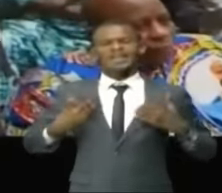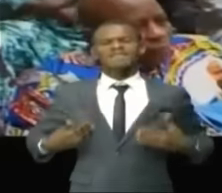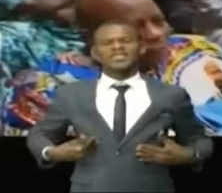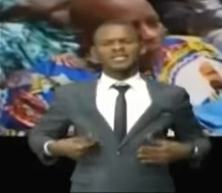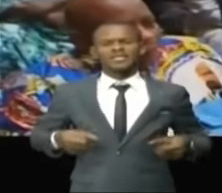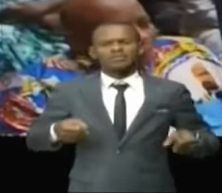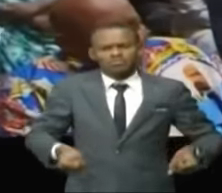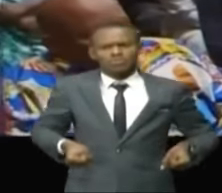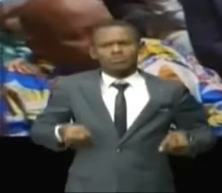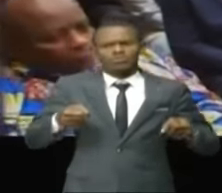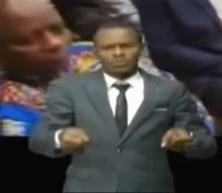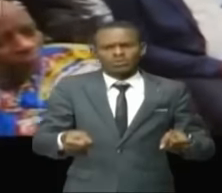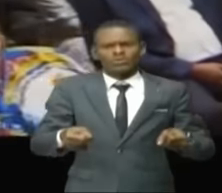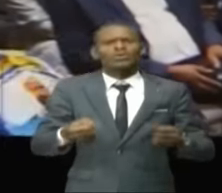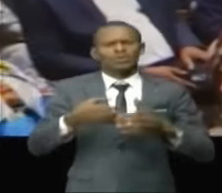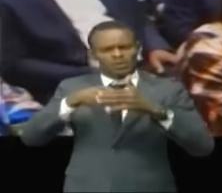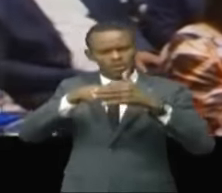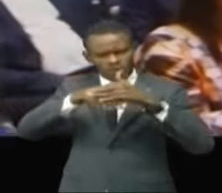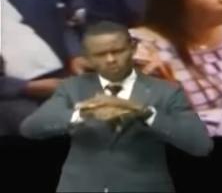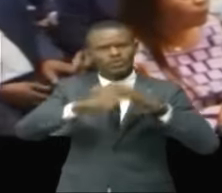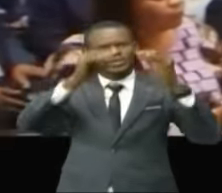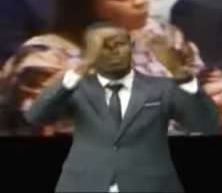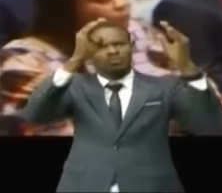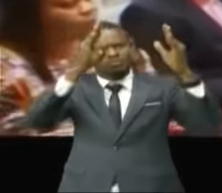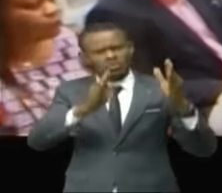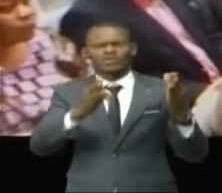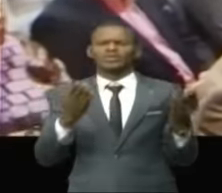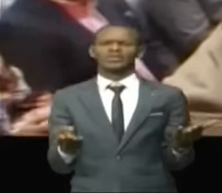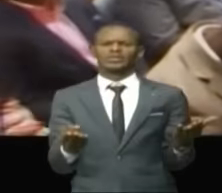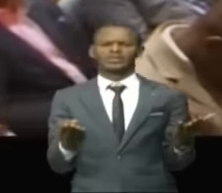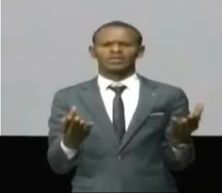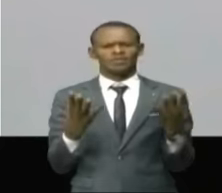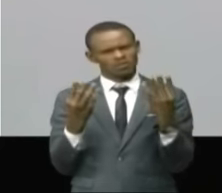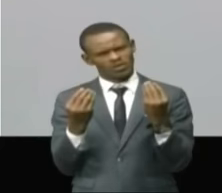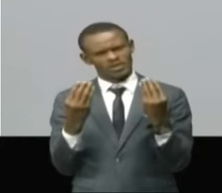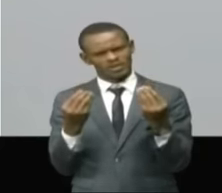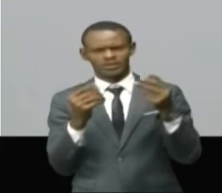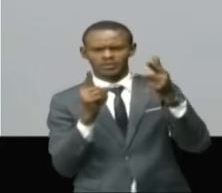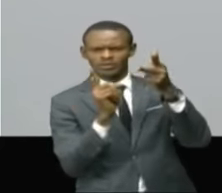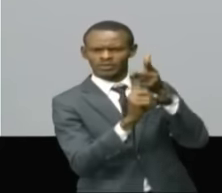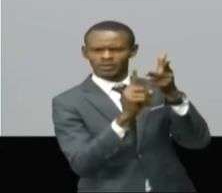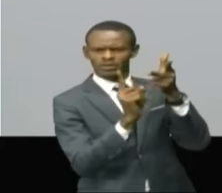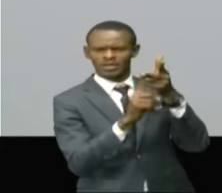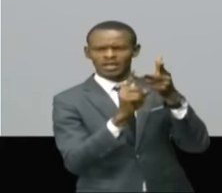au public, ainsi que l'obligation d'accès à l'information et à la